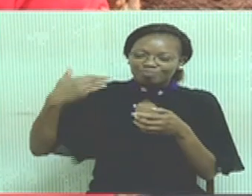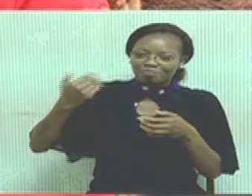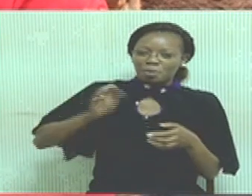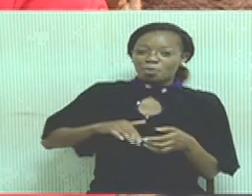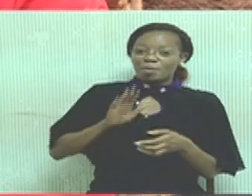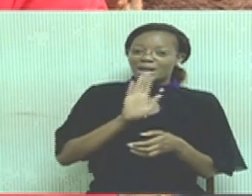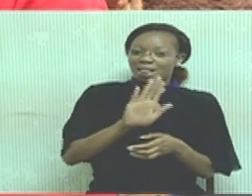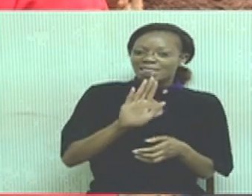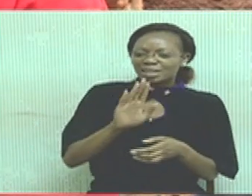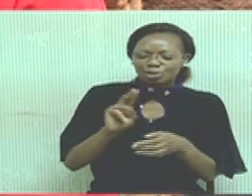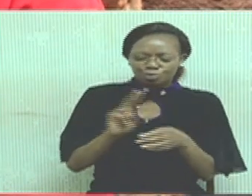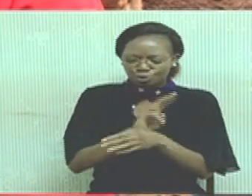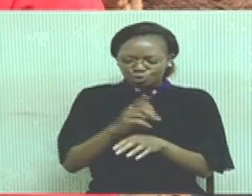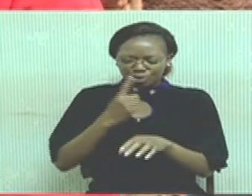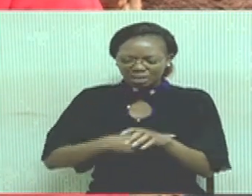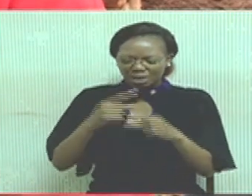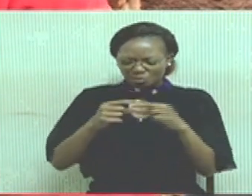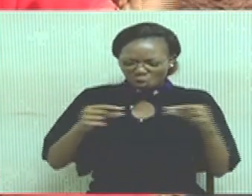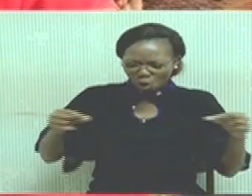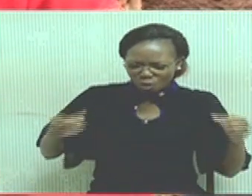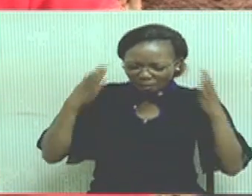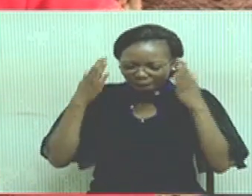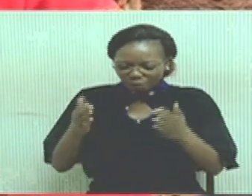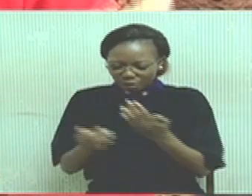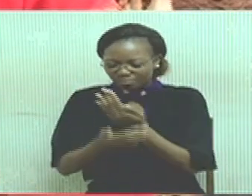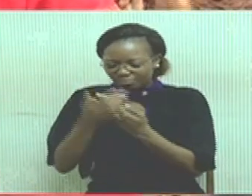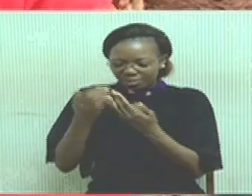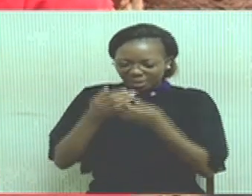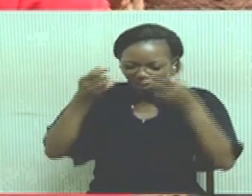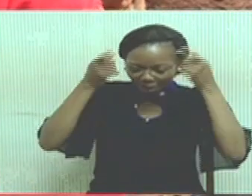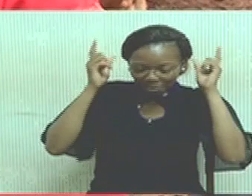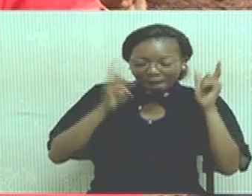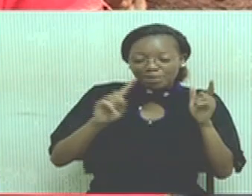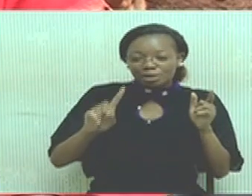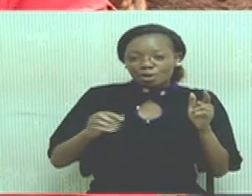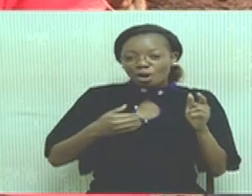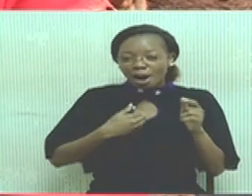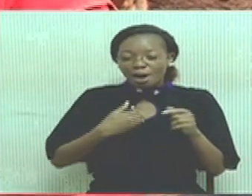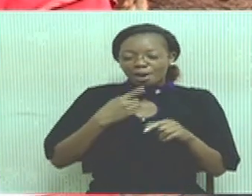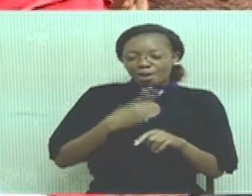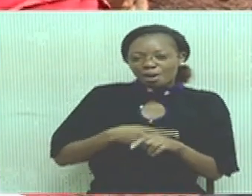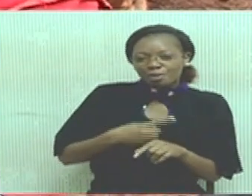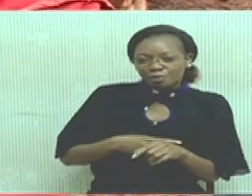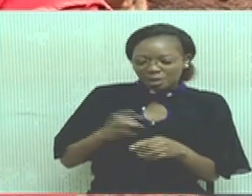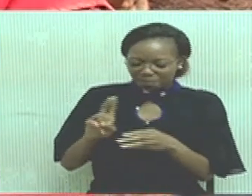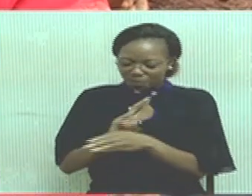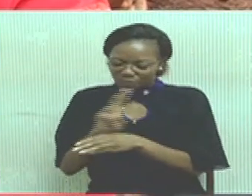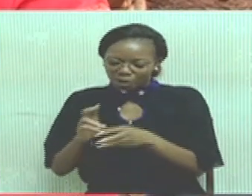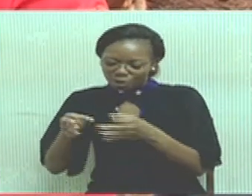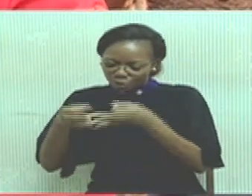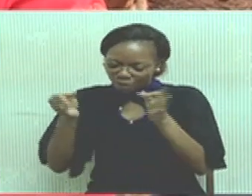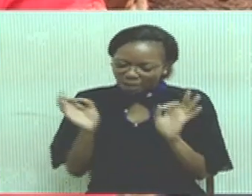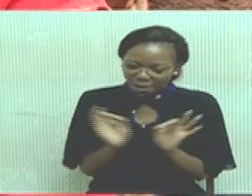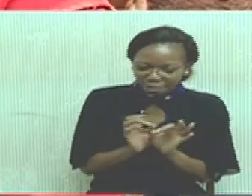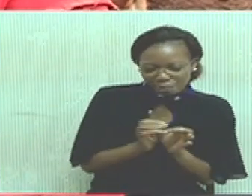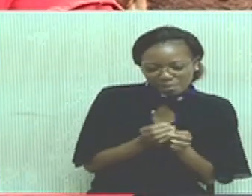natumia kwa kupanda hiyo majani yote, sasa hata ikipungua nitapata kitu kingine kwa hiyo